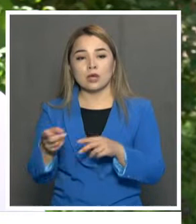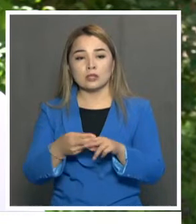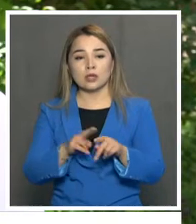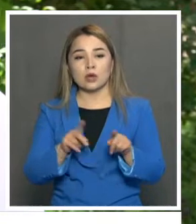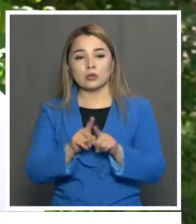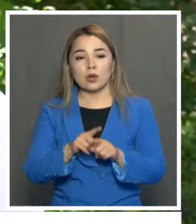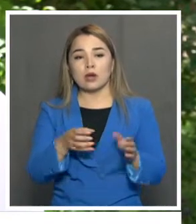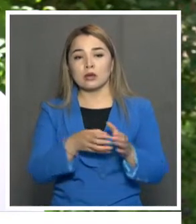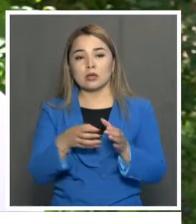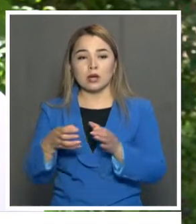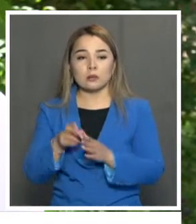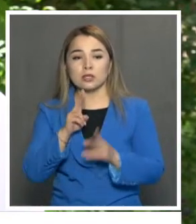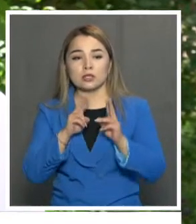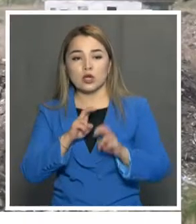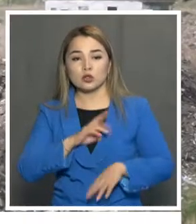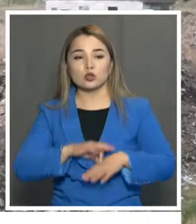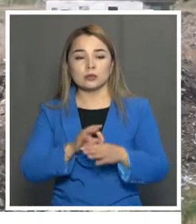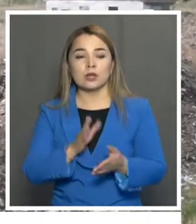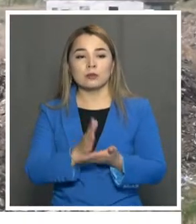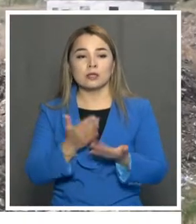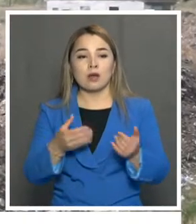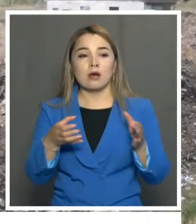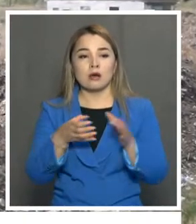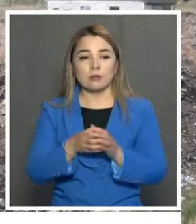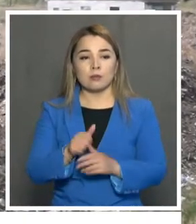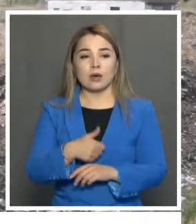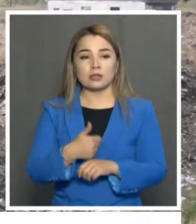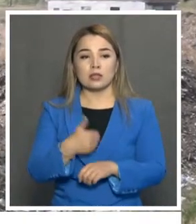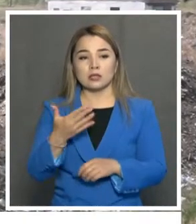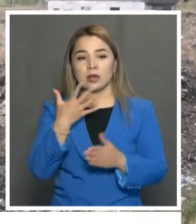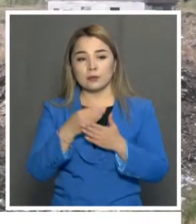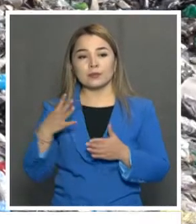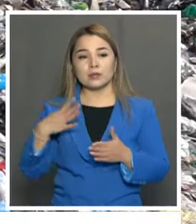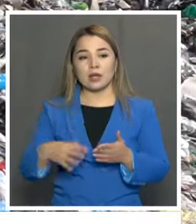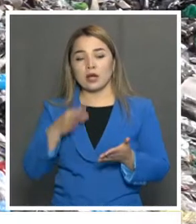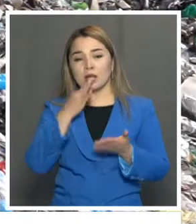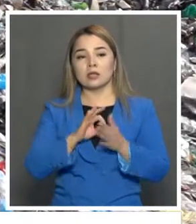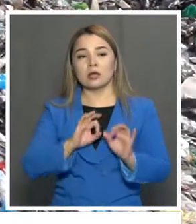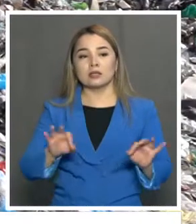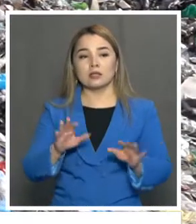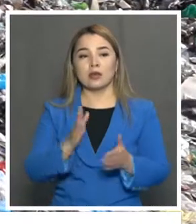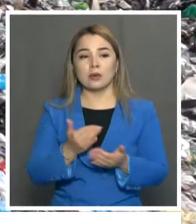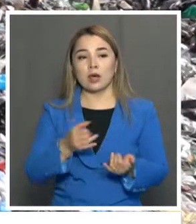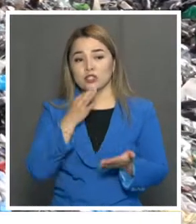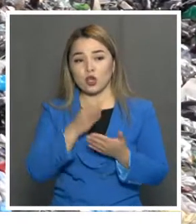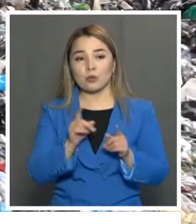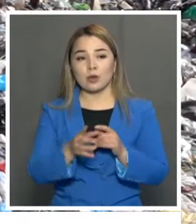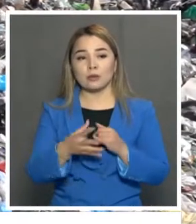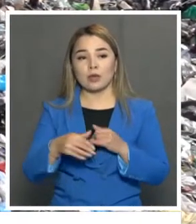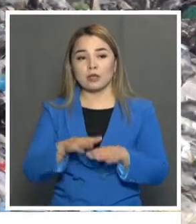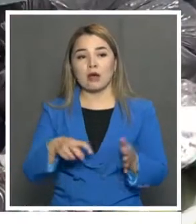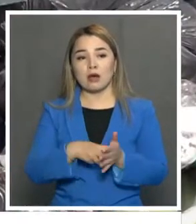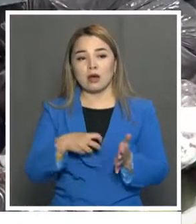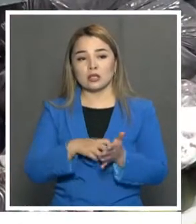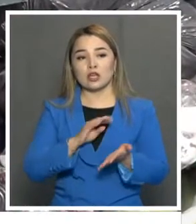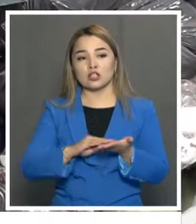қызметіне қатысты тексеріс жүргізіп жатырмыз. Ал компания басшысы бұл қадамға амалсыздан барып отырмыз деп ақталады. Жауапты мекемелерге талай хат